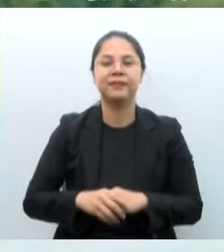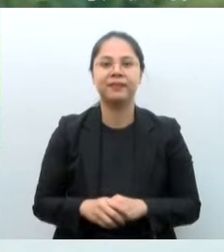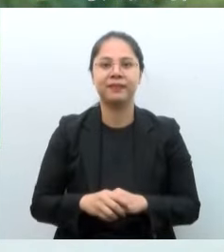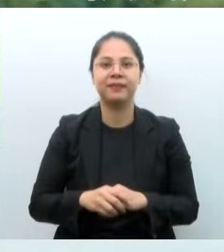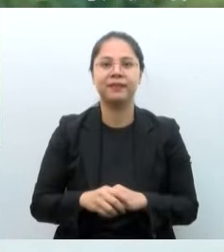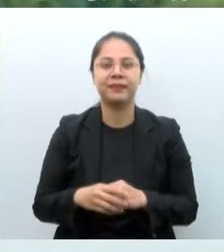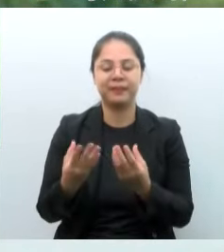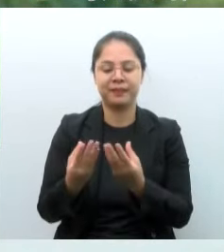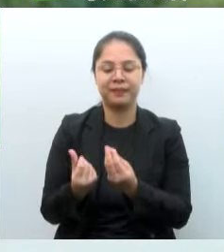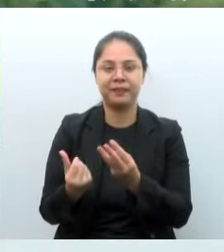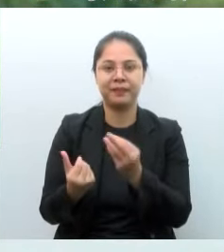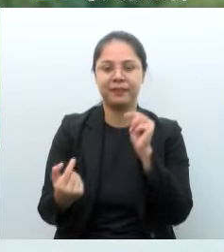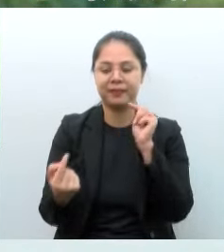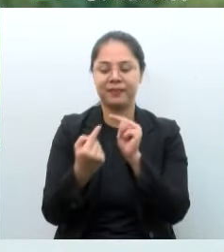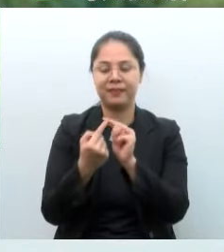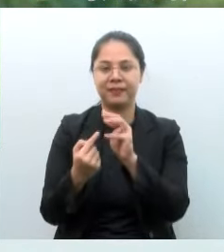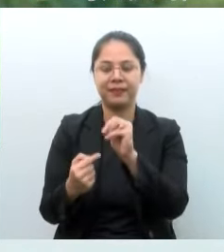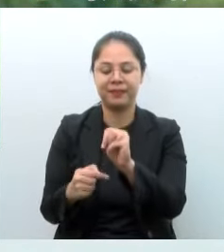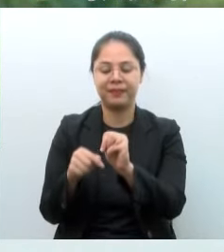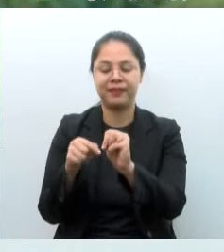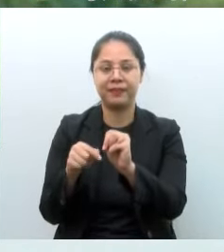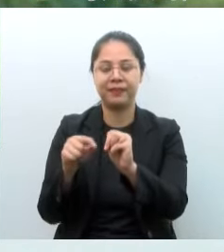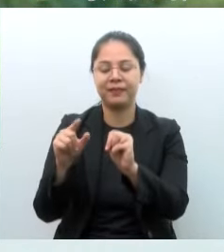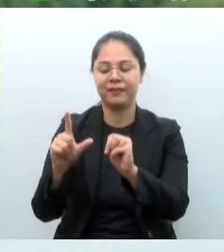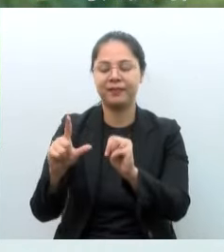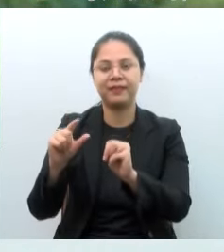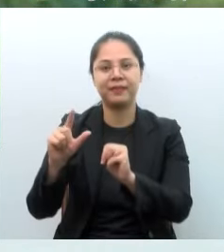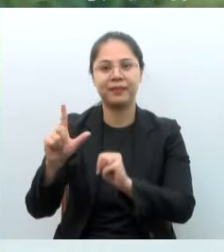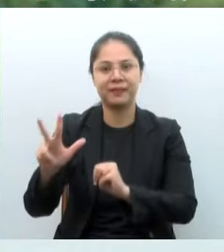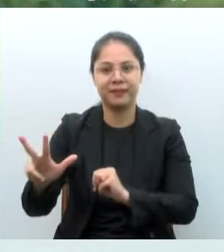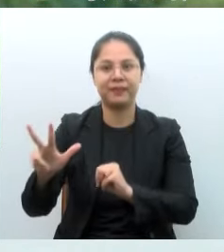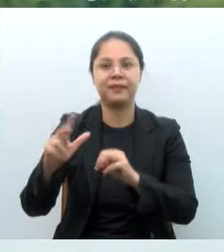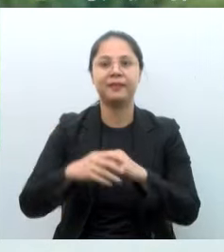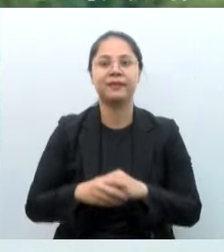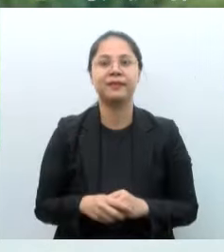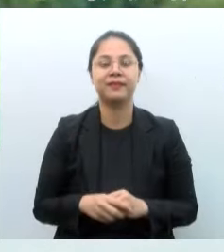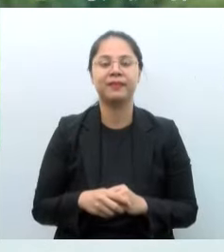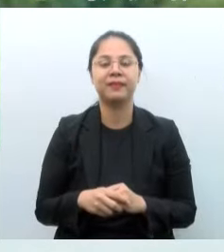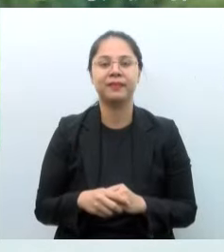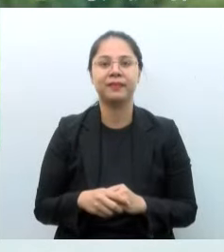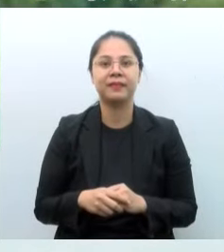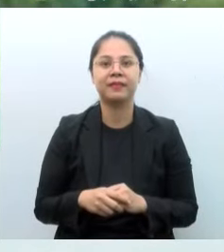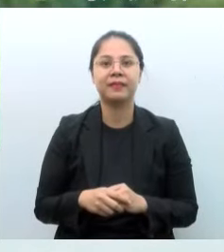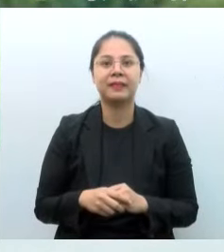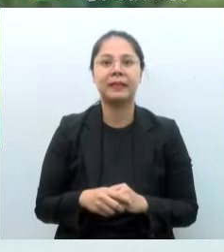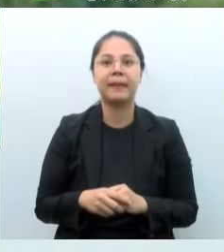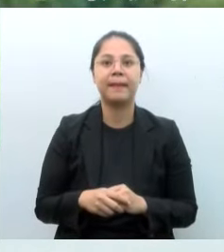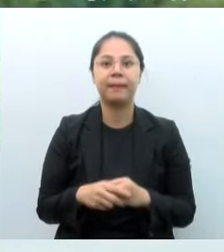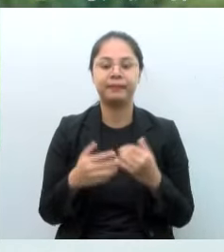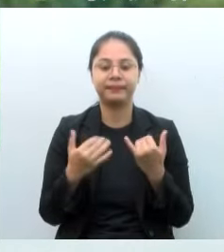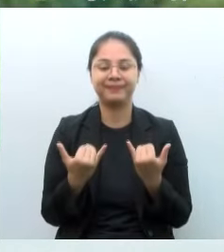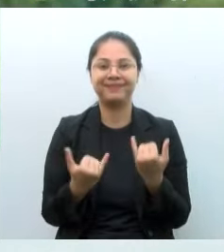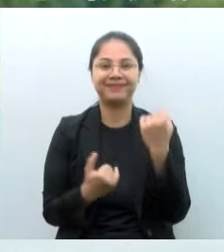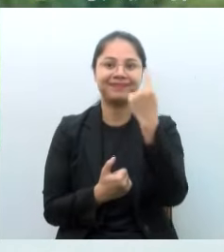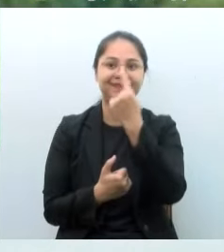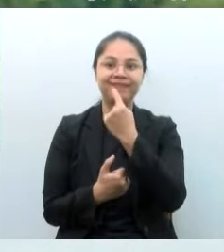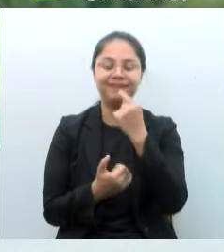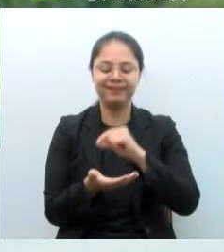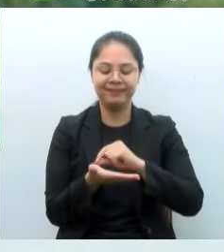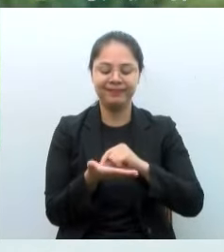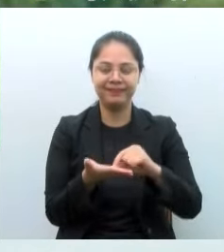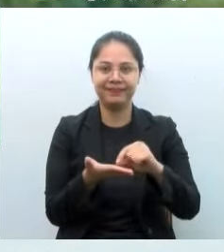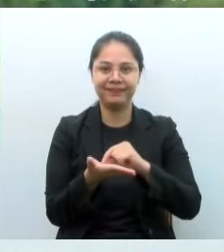3เขตพื้นที่ด้วยกันนะครับในขณะเดียวกันวันนี้เราก็จะนำผู้ที่เขียนคำร้องขอย้ายนะครับท่านร